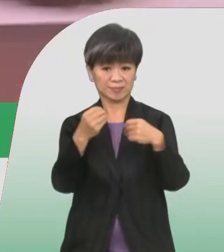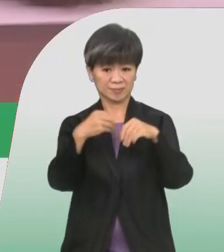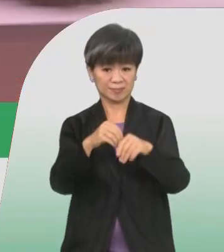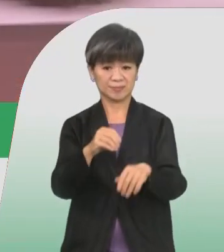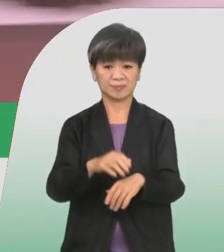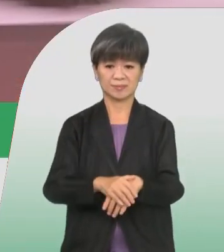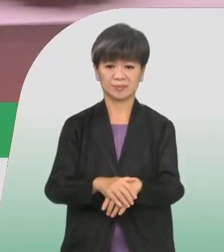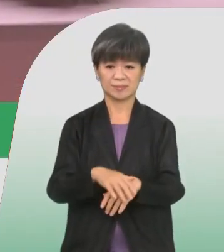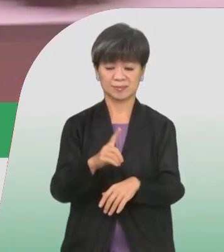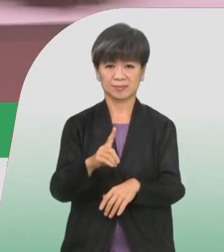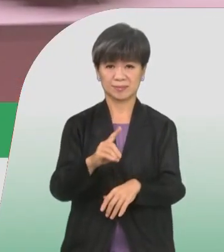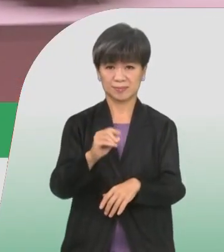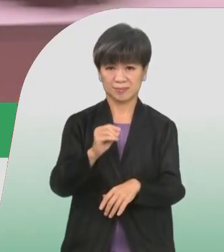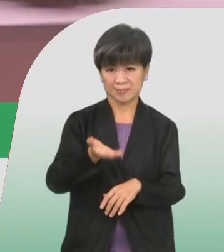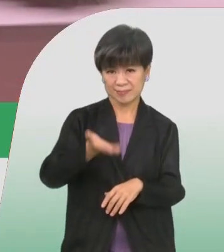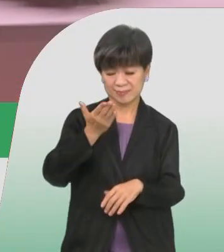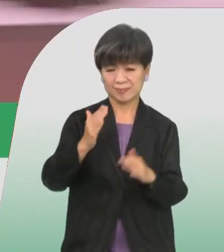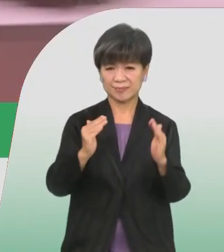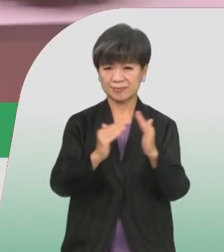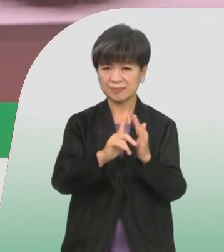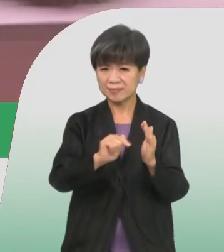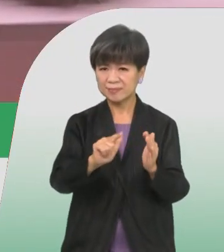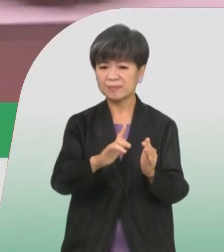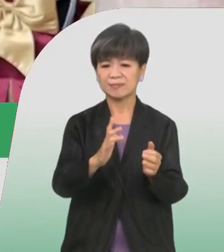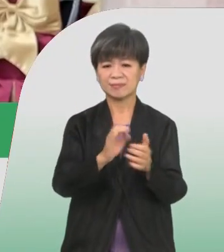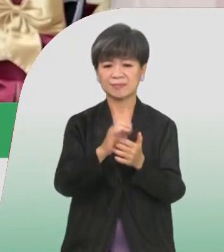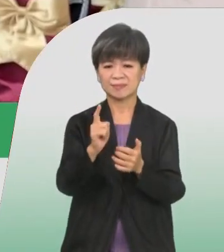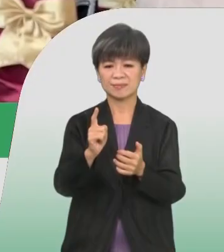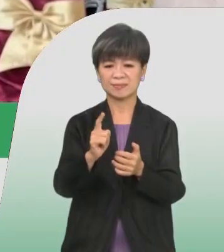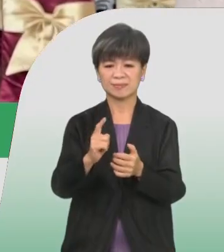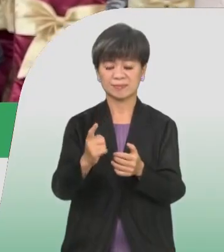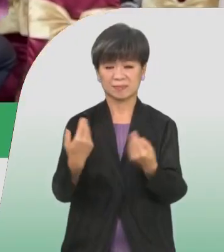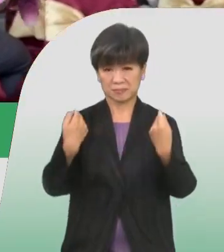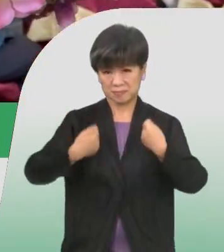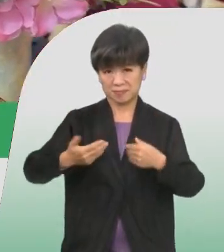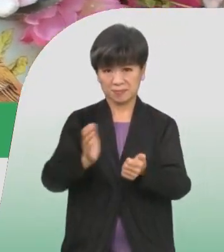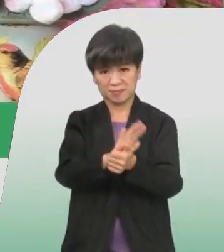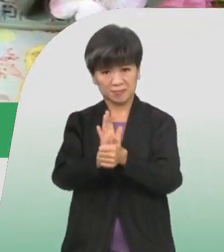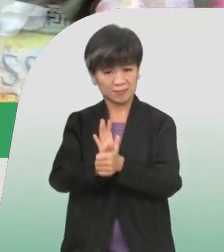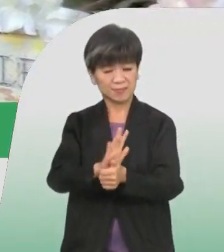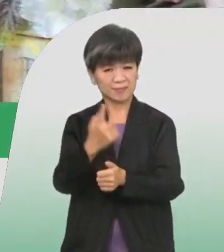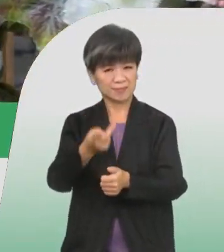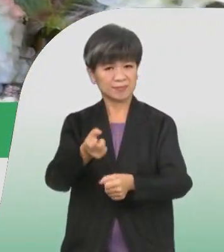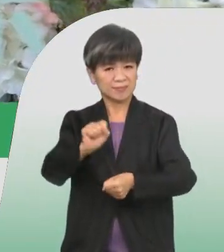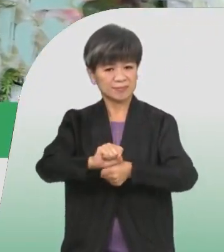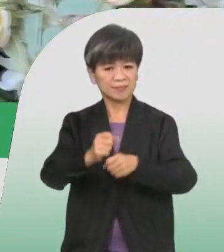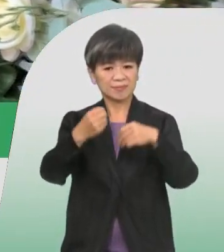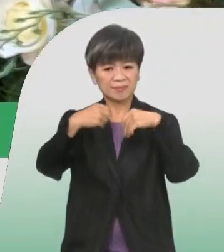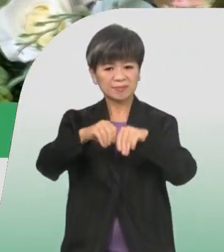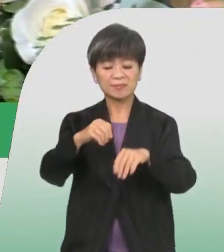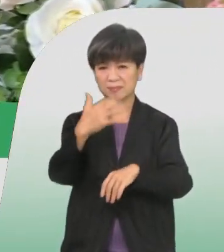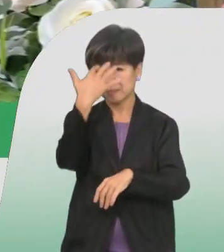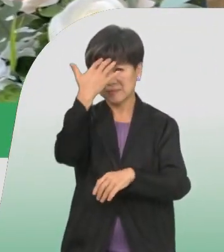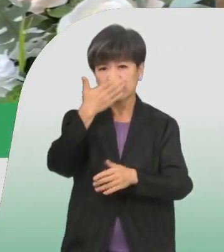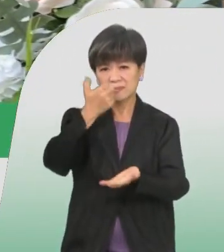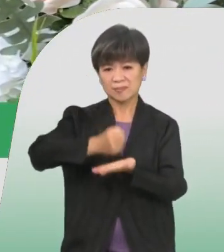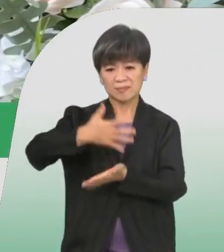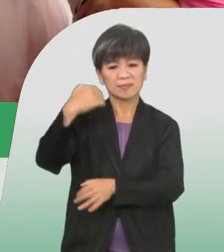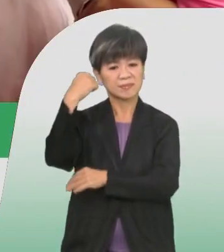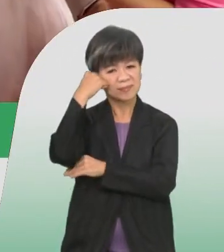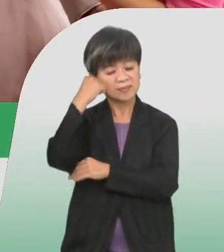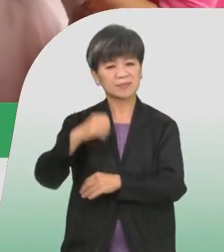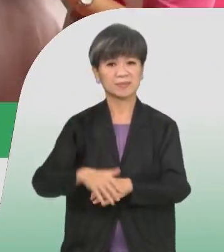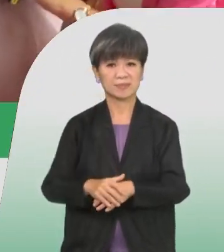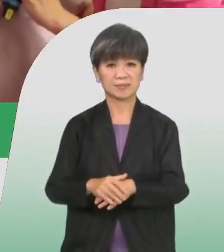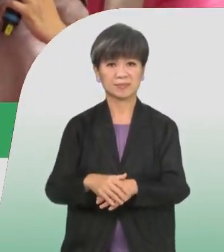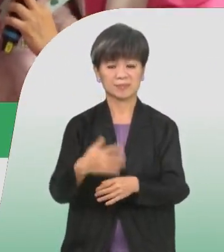元使用的家庭，还有婚纱造型服务以外，两位还加码送5000去饭店拍摄，还有送